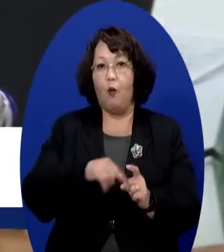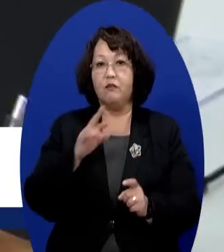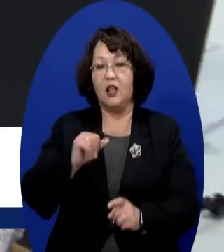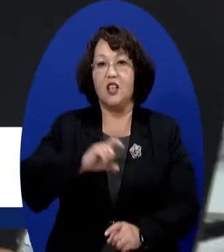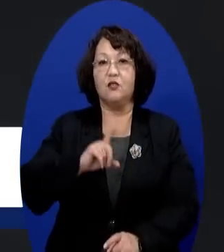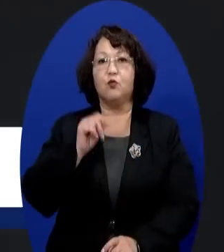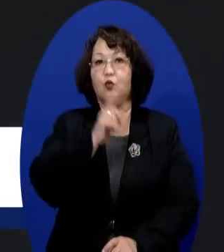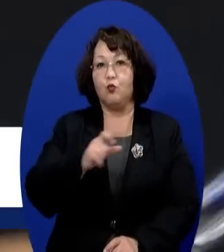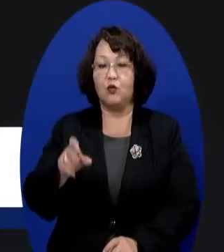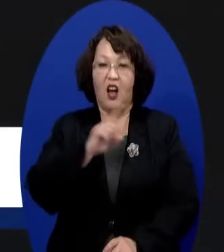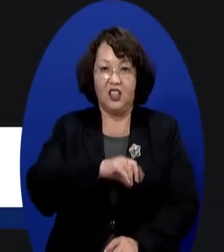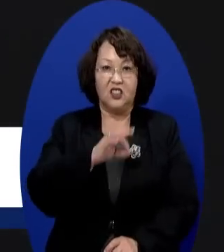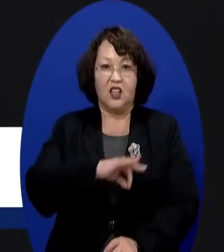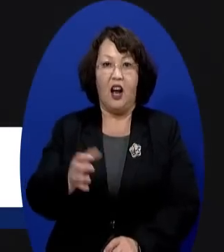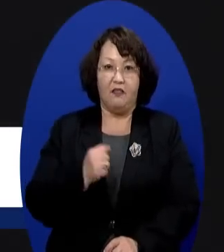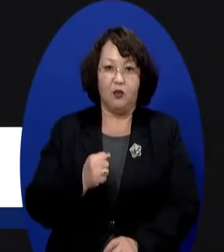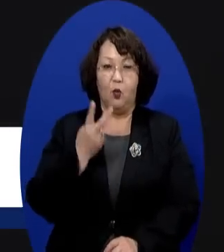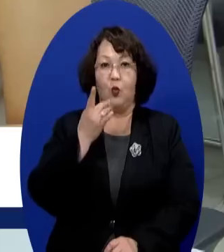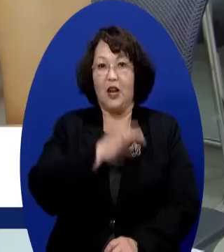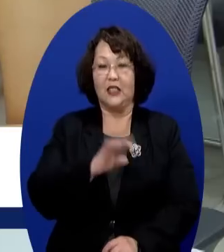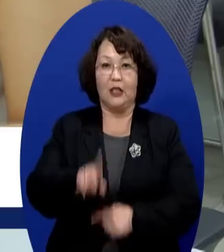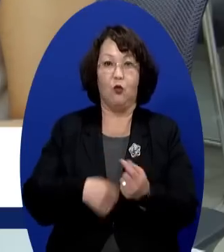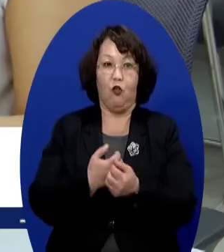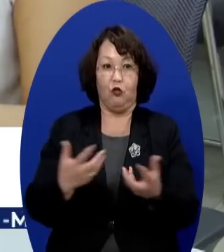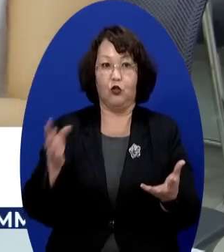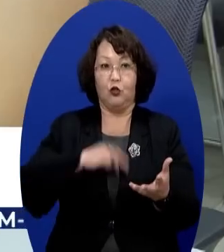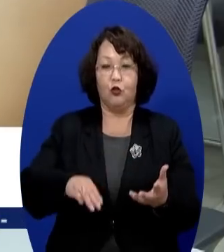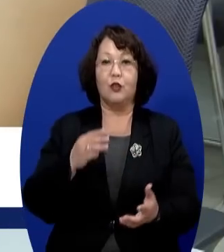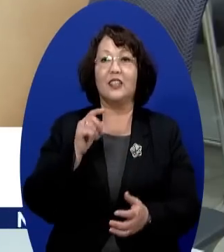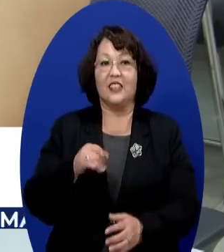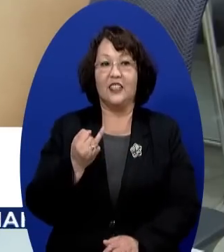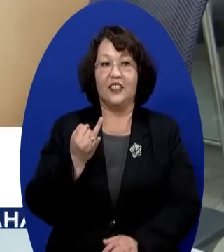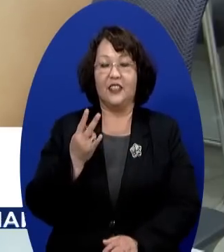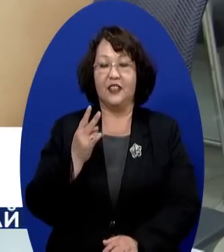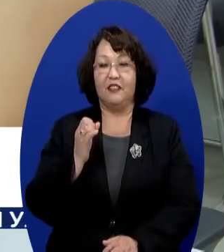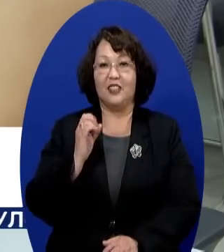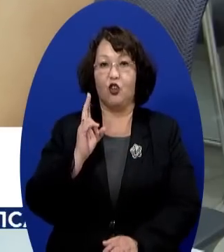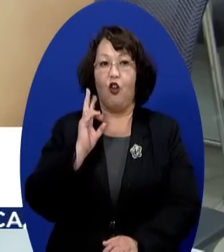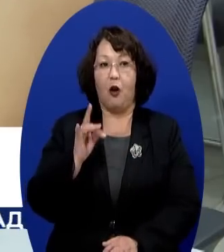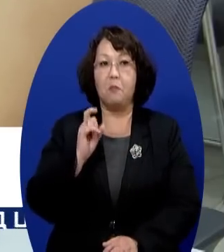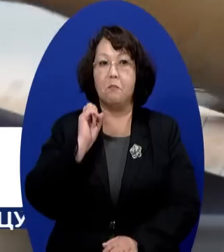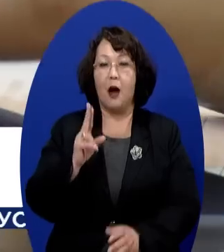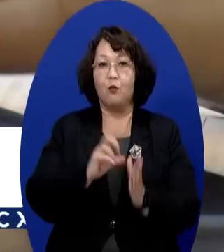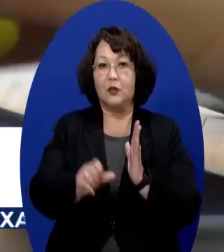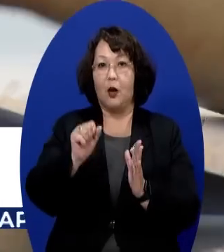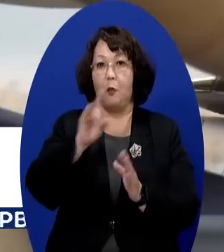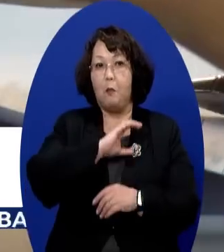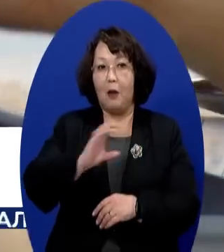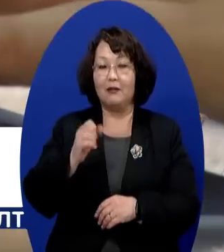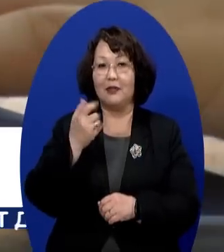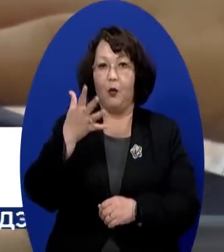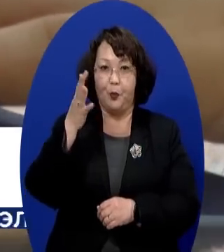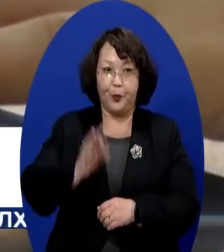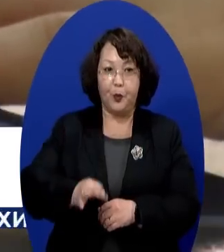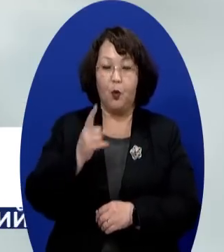хожно. Тиймээс үр шимийг илүү олон хүнд хүртээх зорилгоор InvestCore банк бус санхүүгийн байгууллага 5% хувьцаагаа олон нийтэд нэмэлтээр